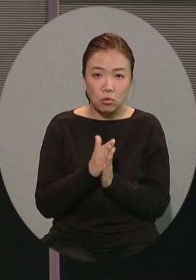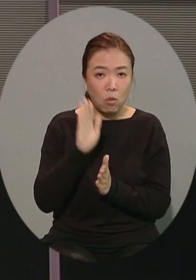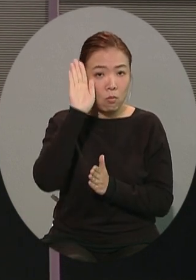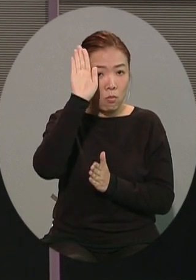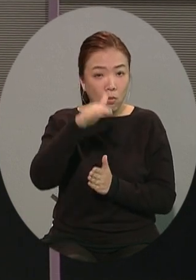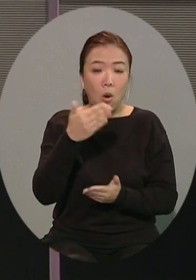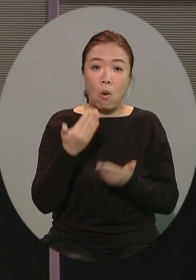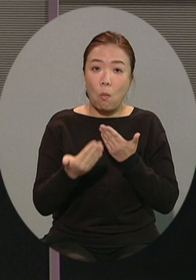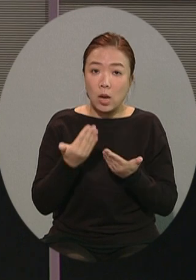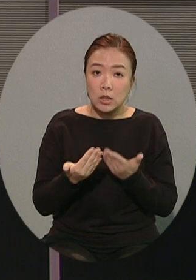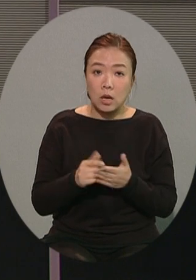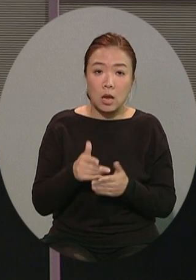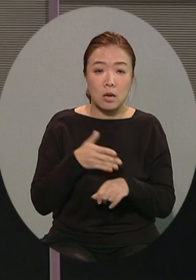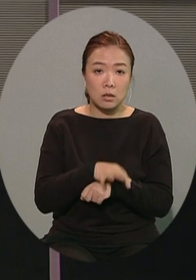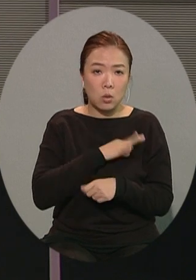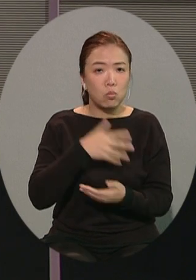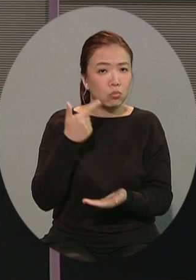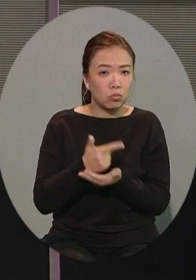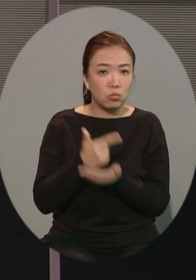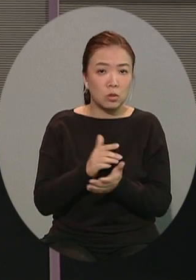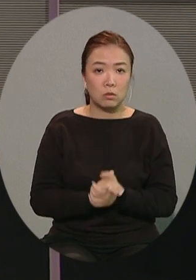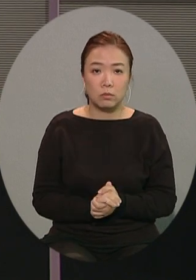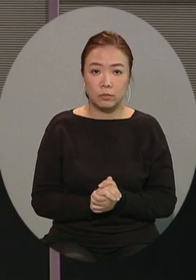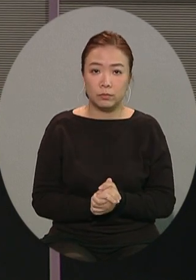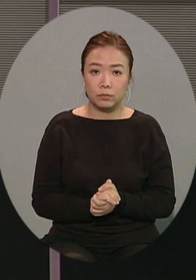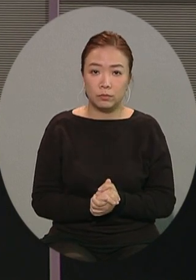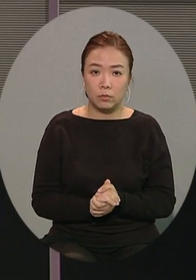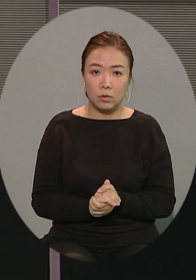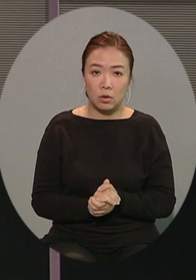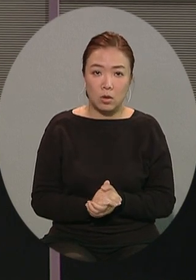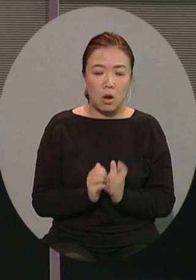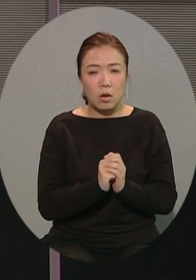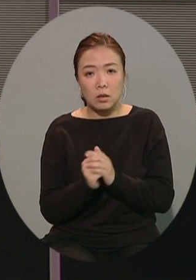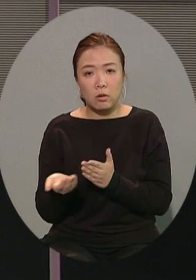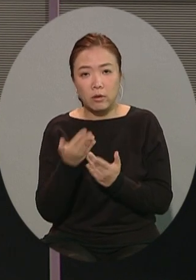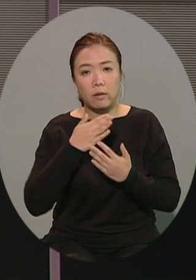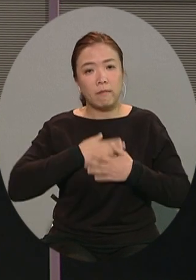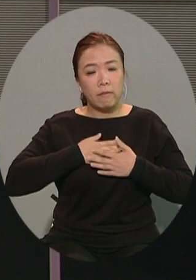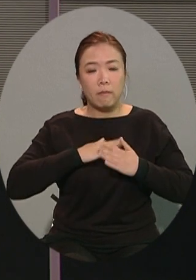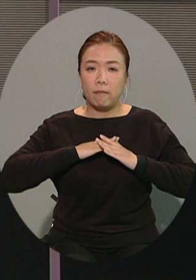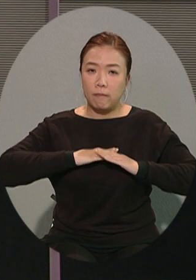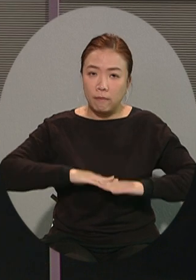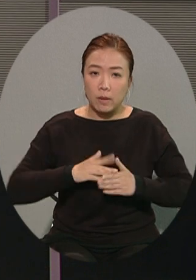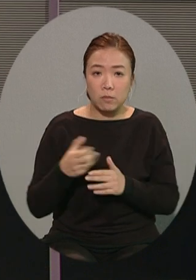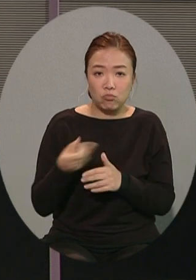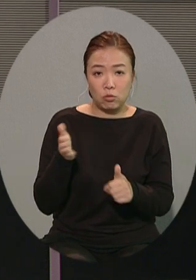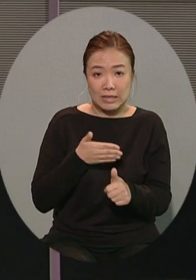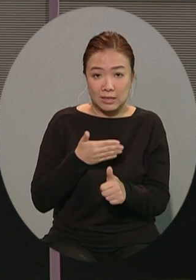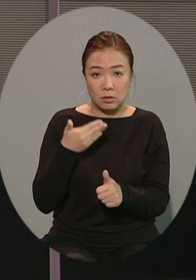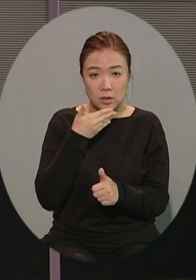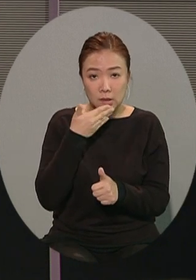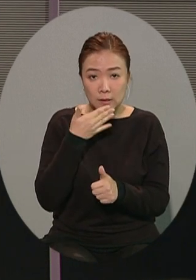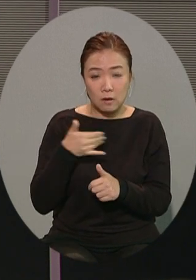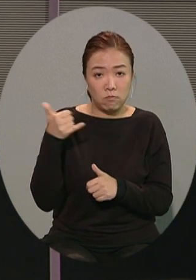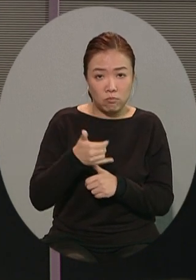性，是社会重要的建设力量，所以我恳请各方保持冷静，不要再煽动年轻人上